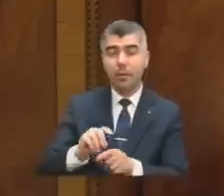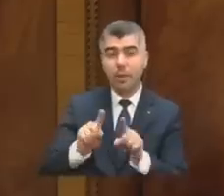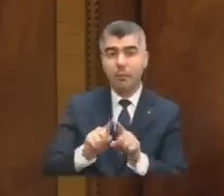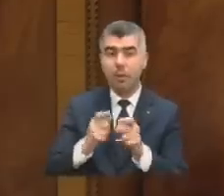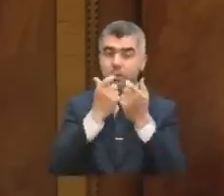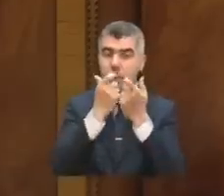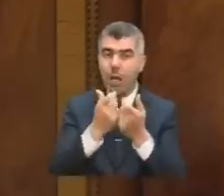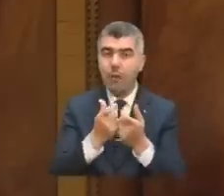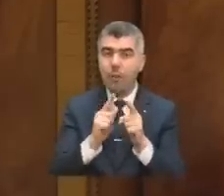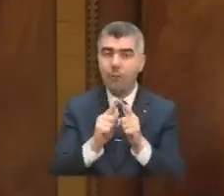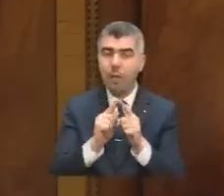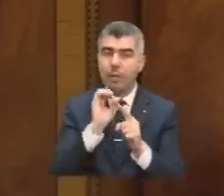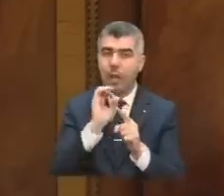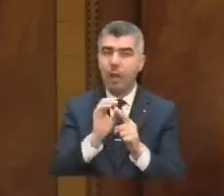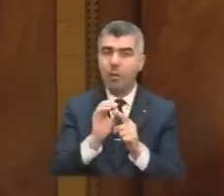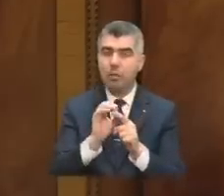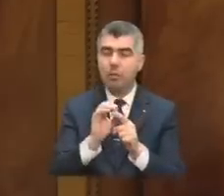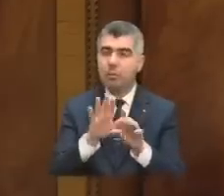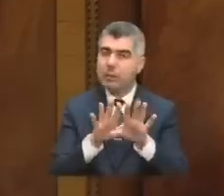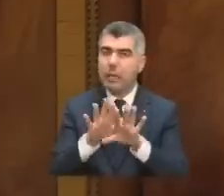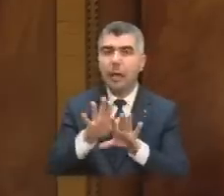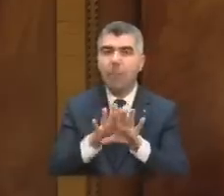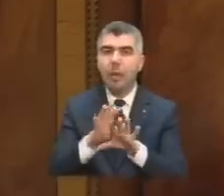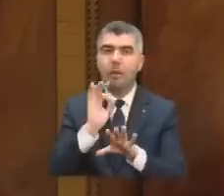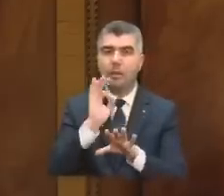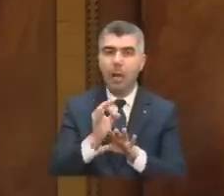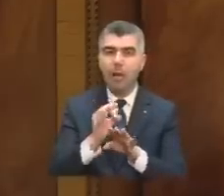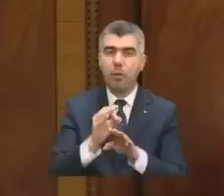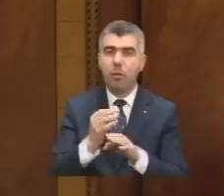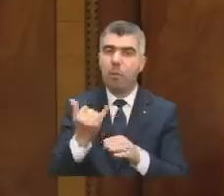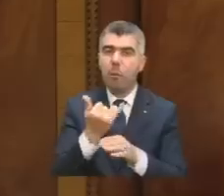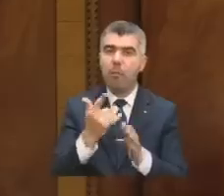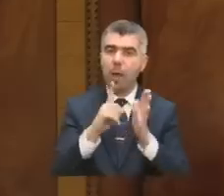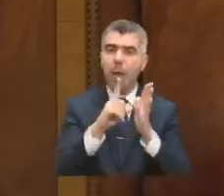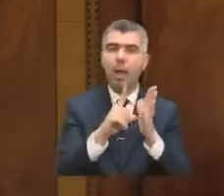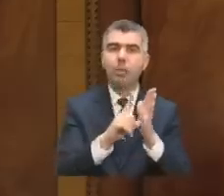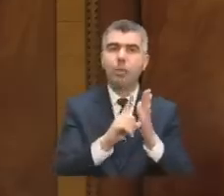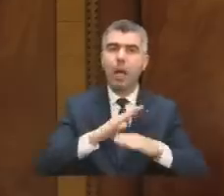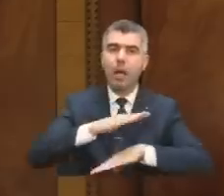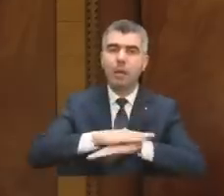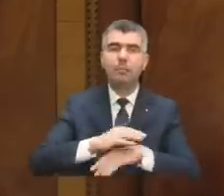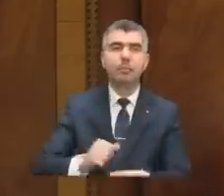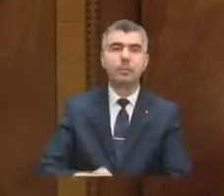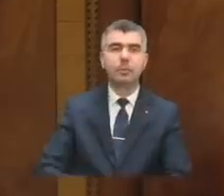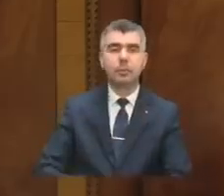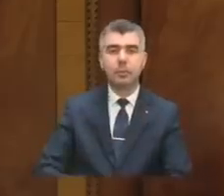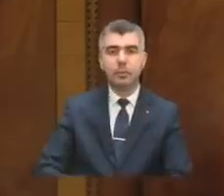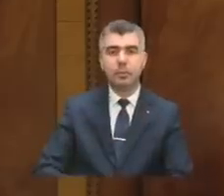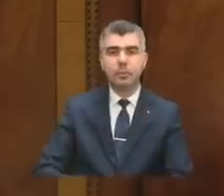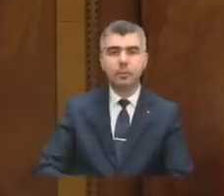اتخاذ المتعين بشانها وفق البساطيري الجاري بها العمل